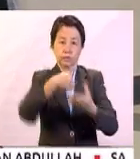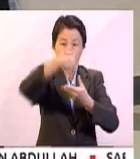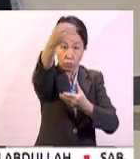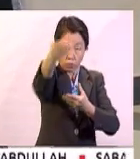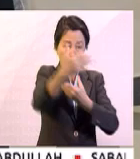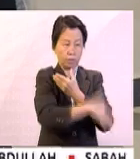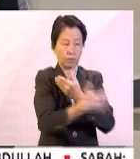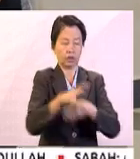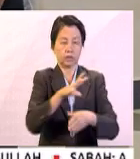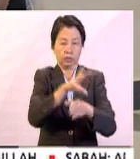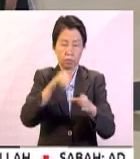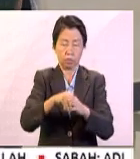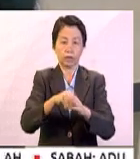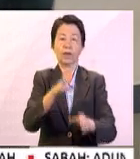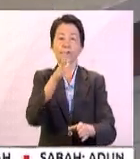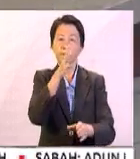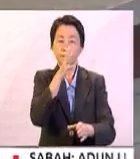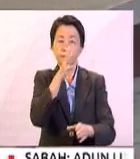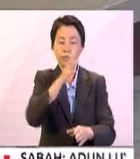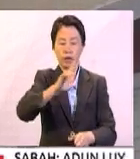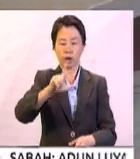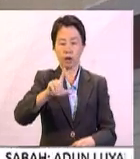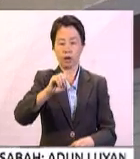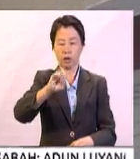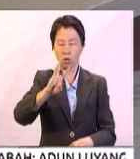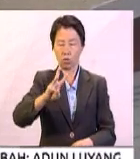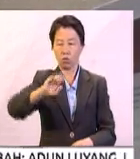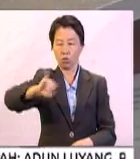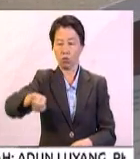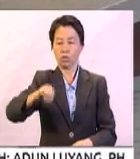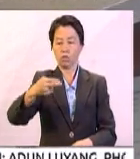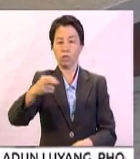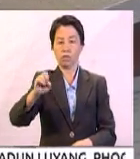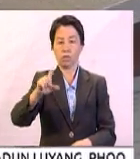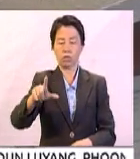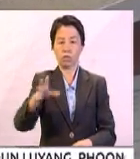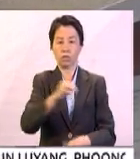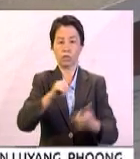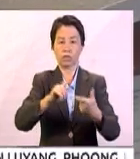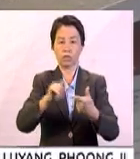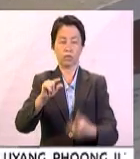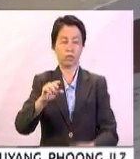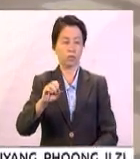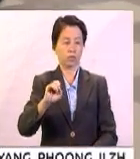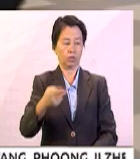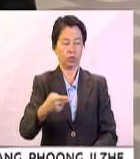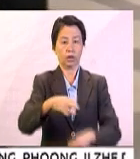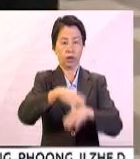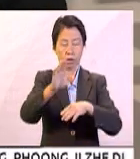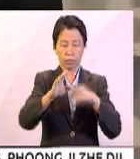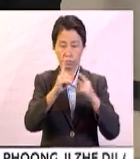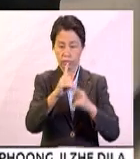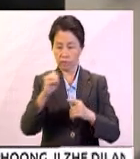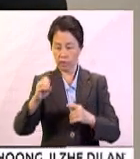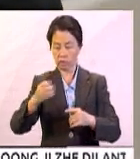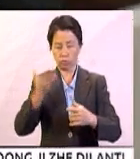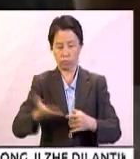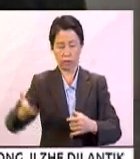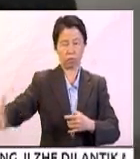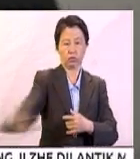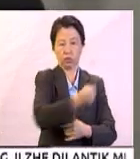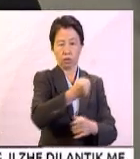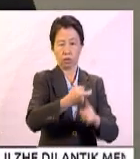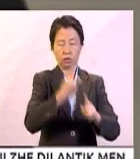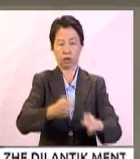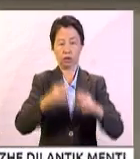Ini termasuk ibu ahli perniagaan Lo Teck Jo atau Jo Lo, Go Guide You. Lebih 100 barangan disita daripada